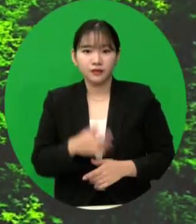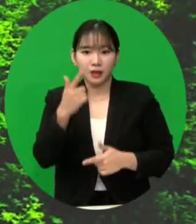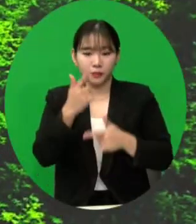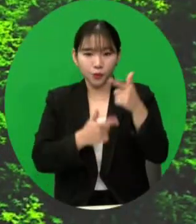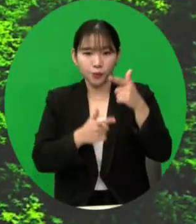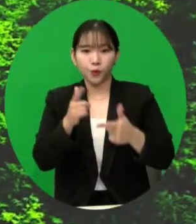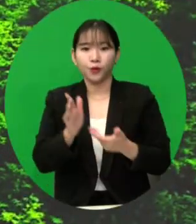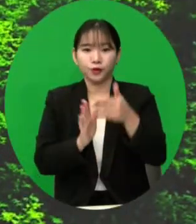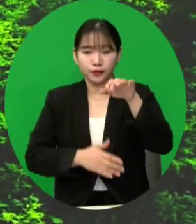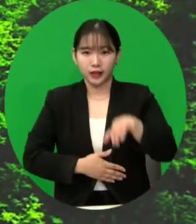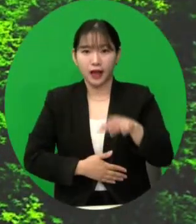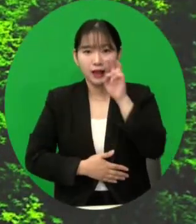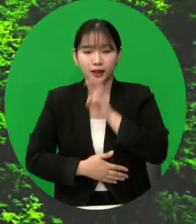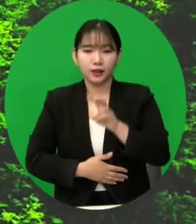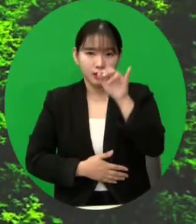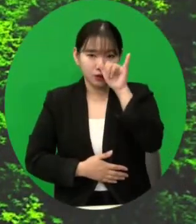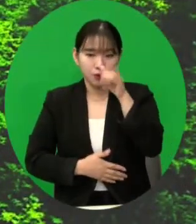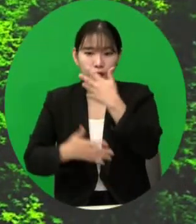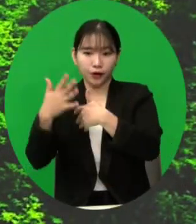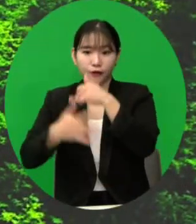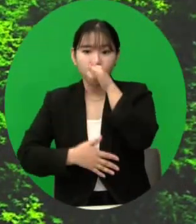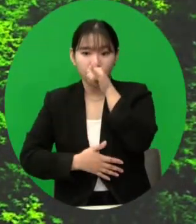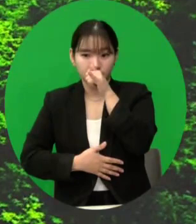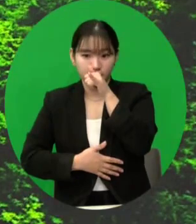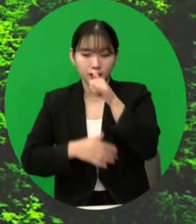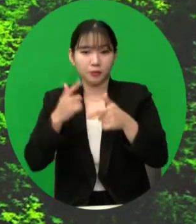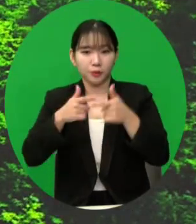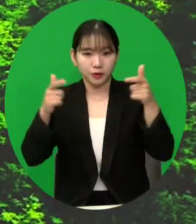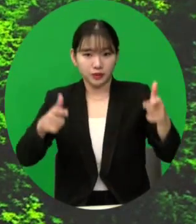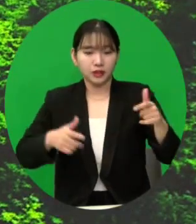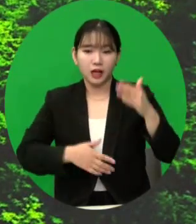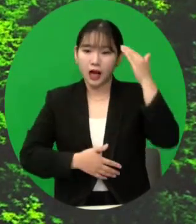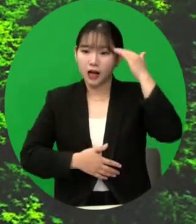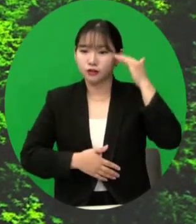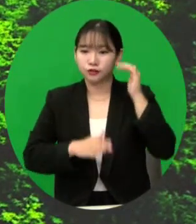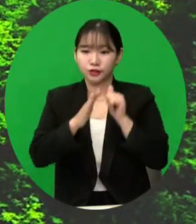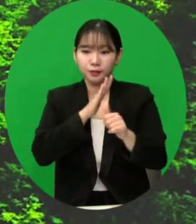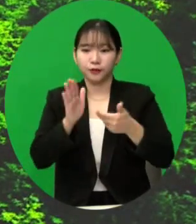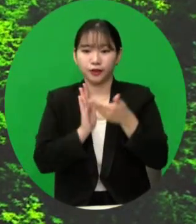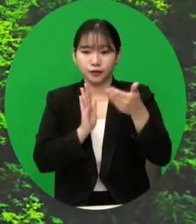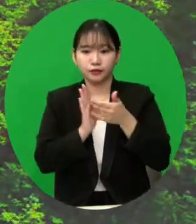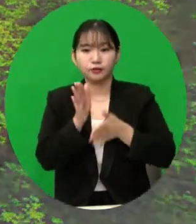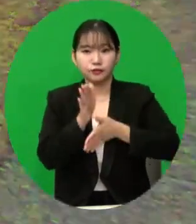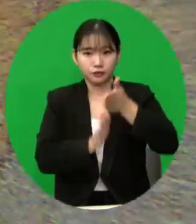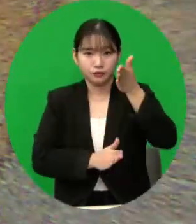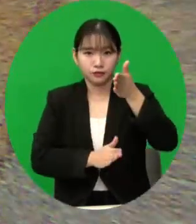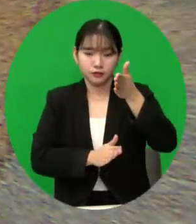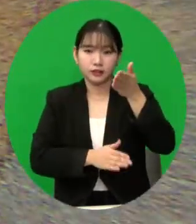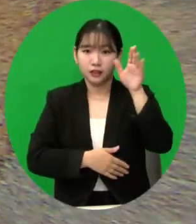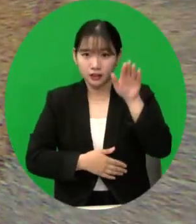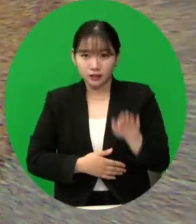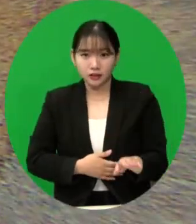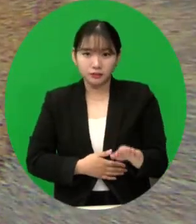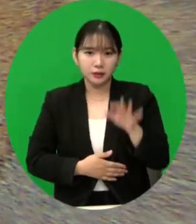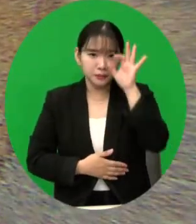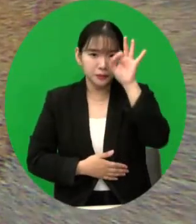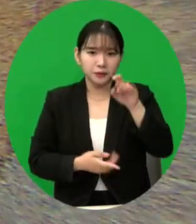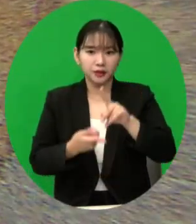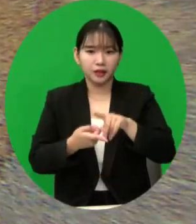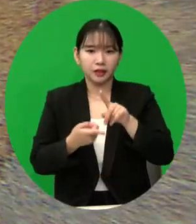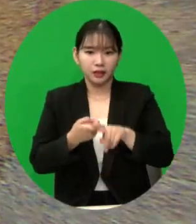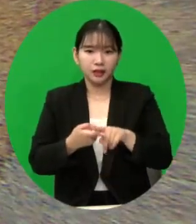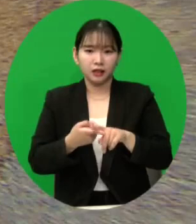목포는 항구다라는 노래가 있고 영화가 있듯이 목포는 우리나라 대표적인 항구 도시입니다. 하지만 보시는